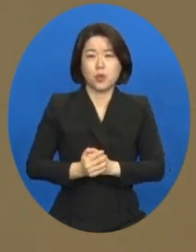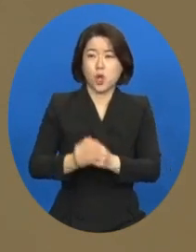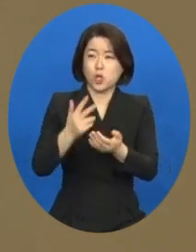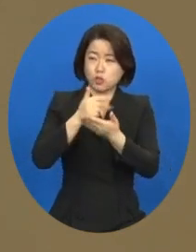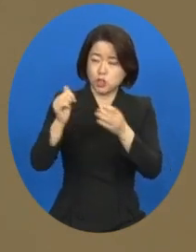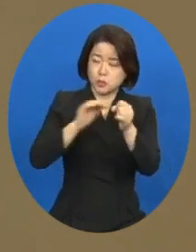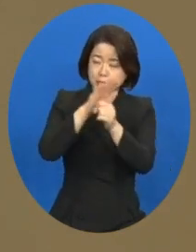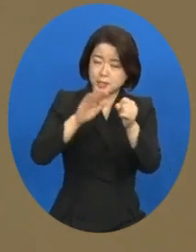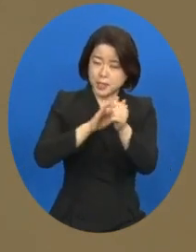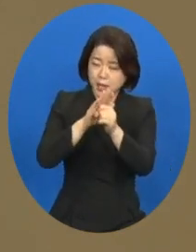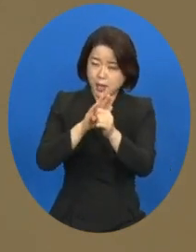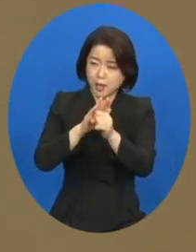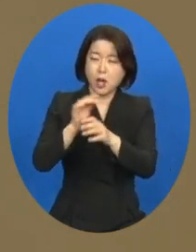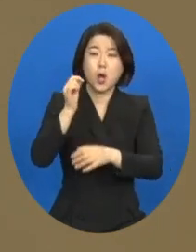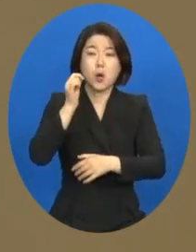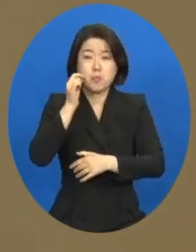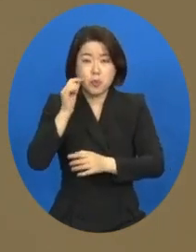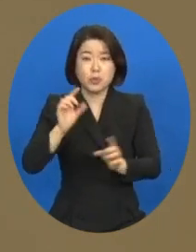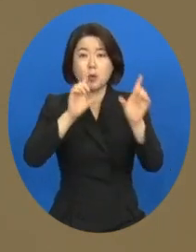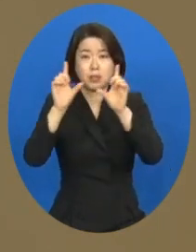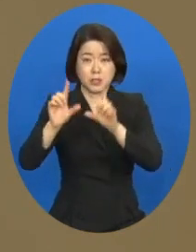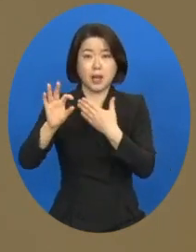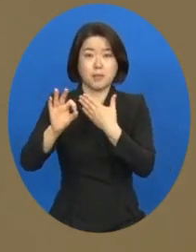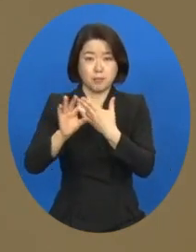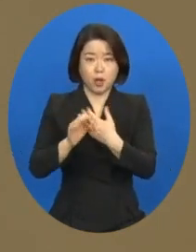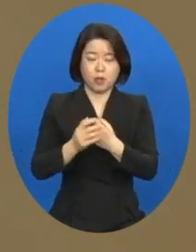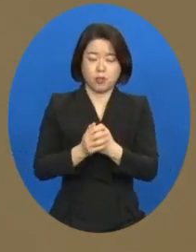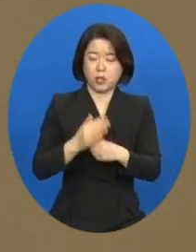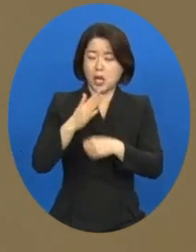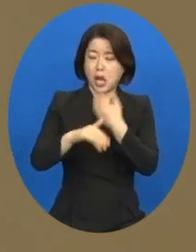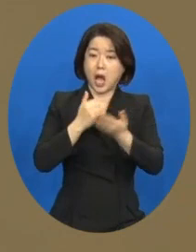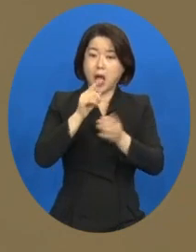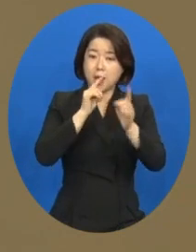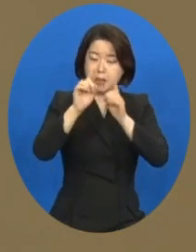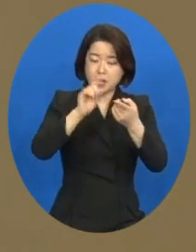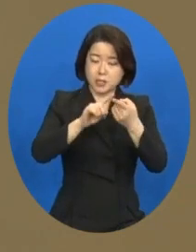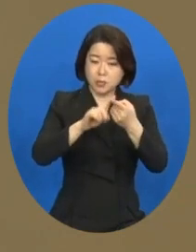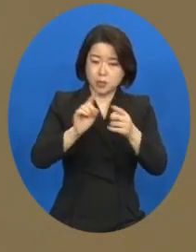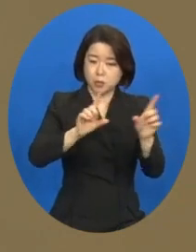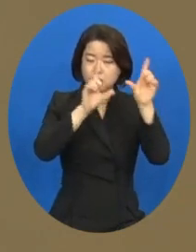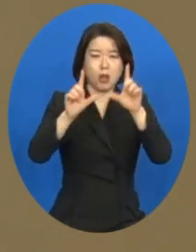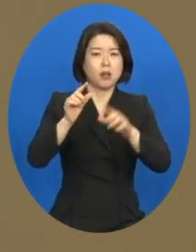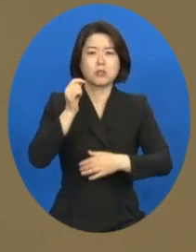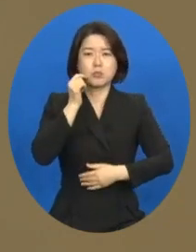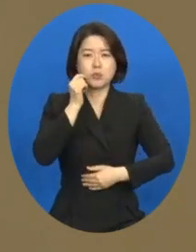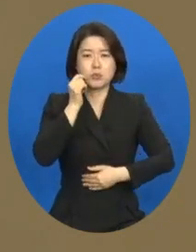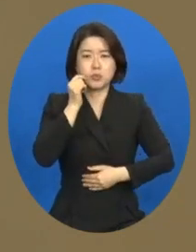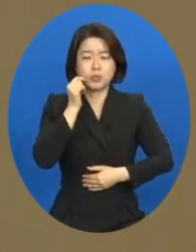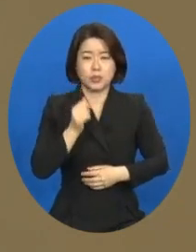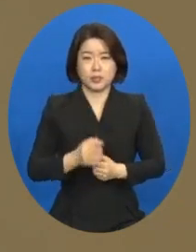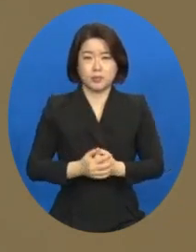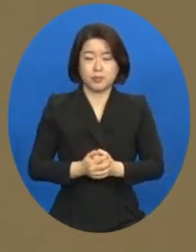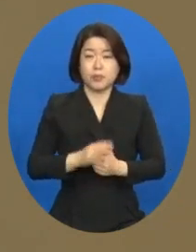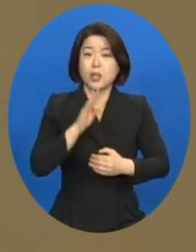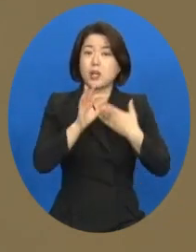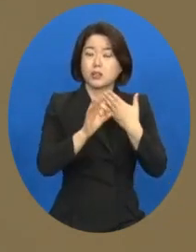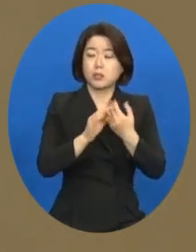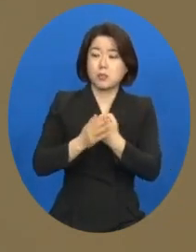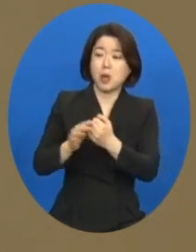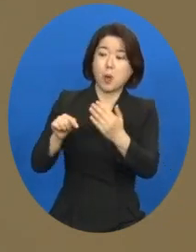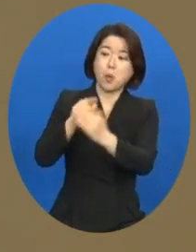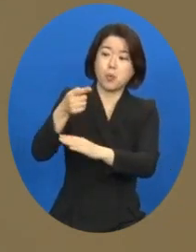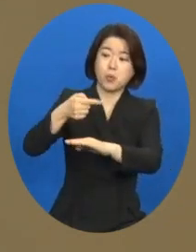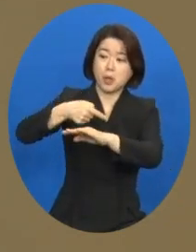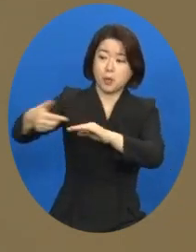주님을 사랑하면서 살지 못하면 하나님의 말씀대로 살 수 없게 된다. 그러면 이방